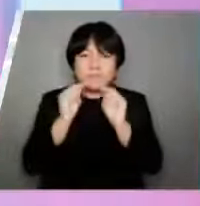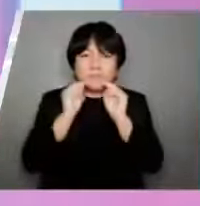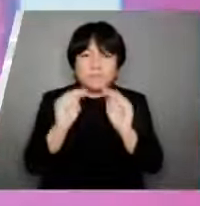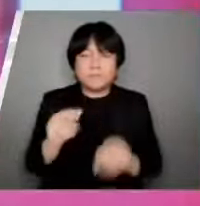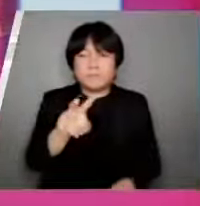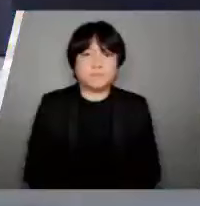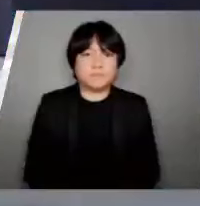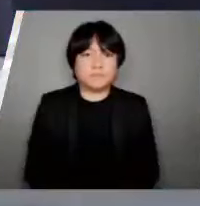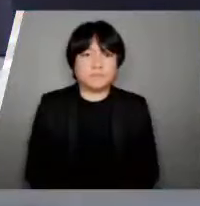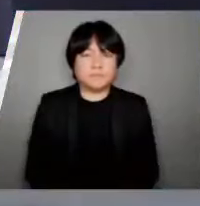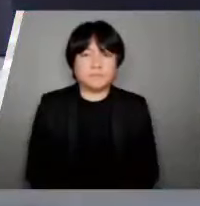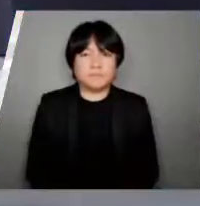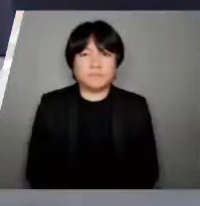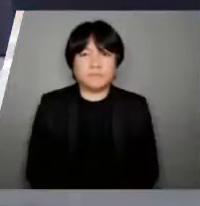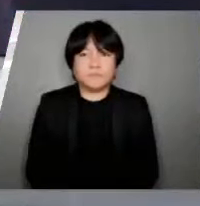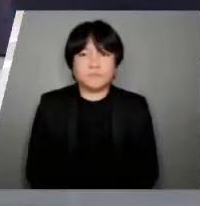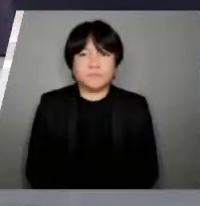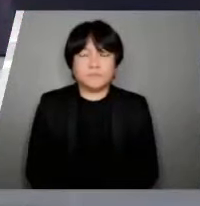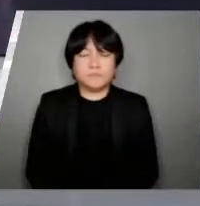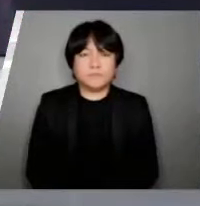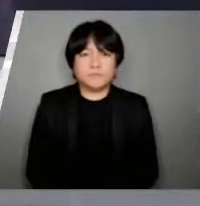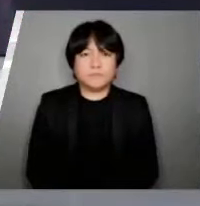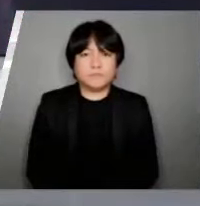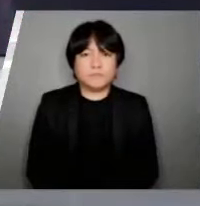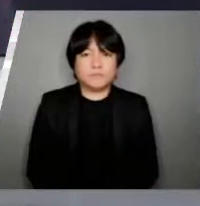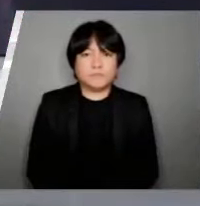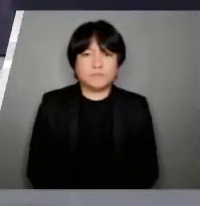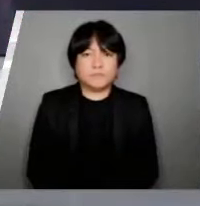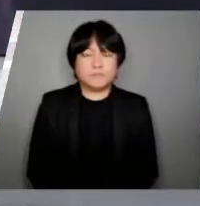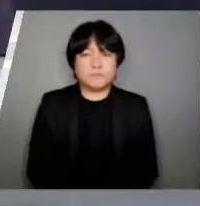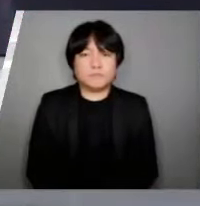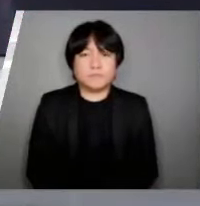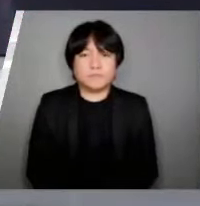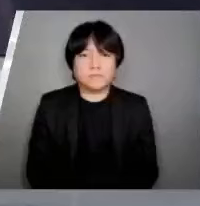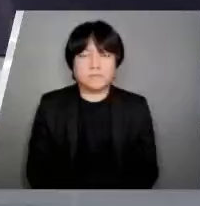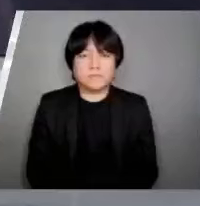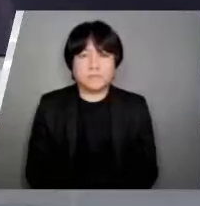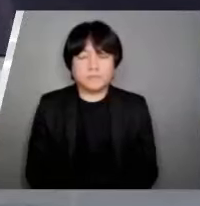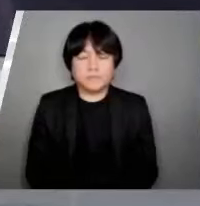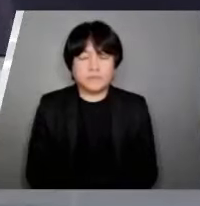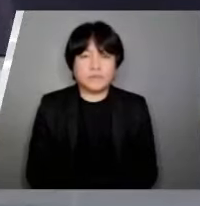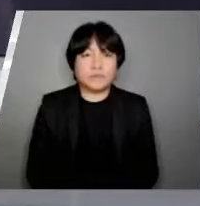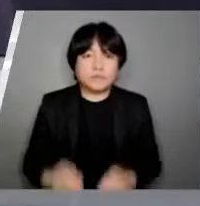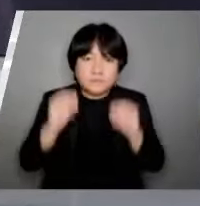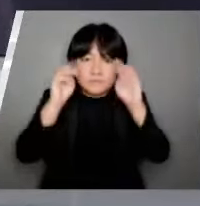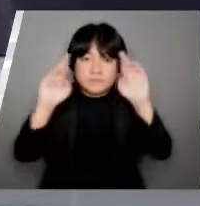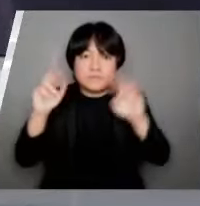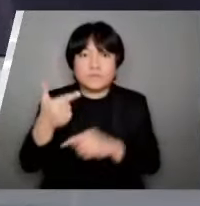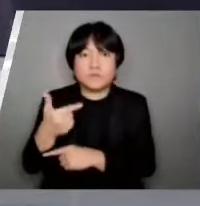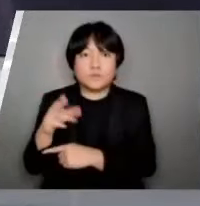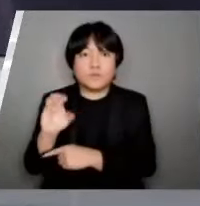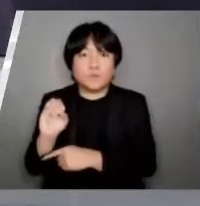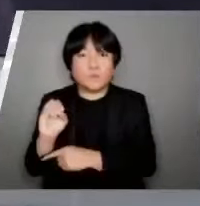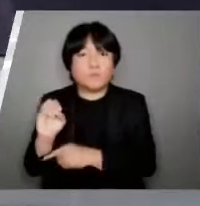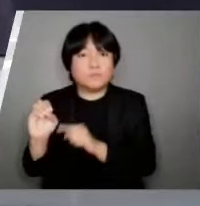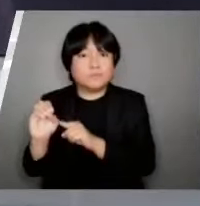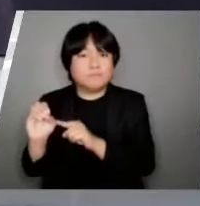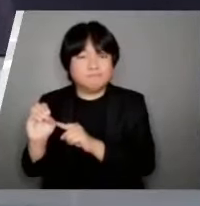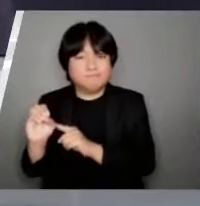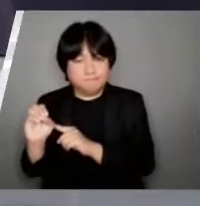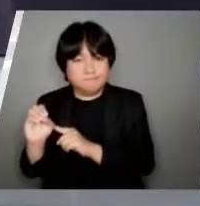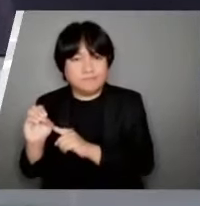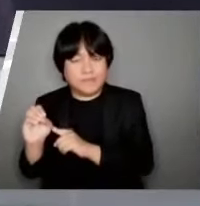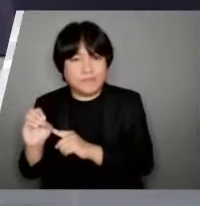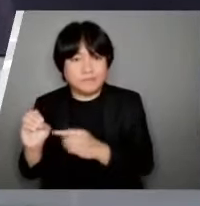saksi. Nag-high ng counter-affidavit si dismissed Mayor Alice Guo para sa reklamong qualified human trafficking kaugnay